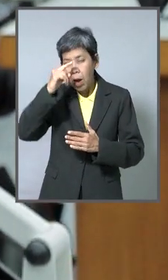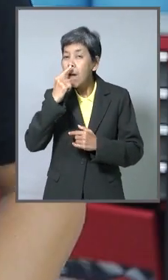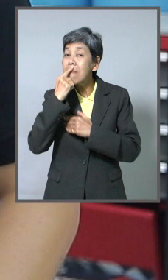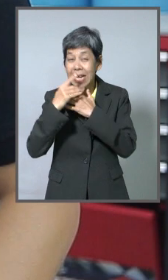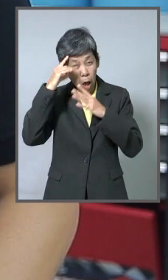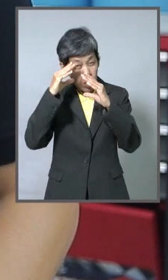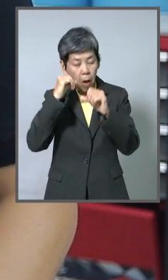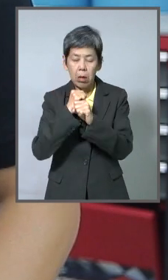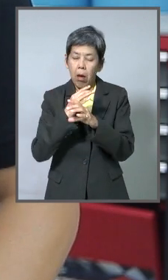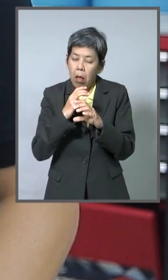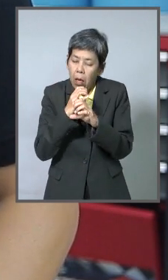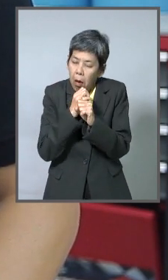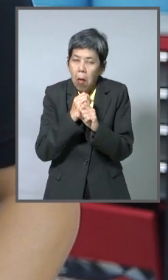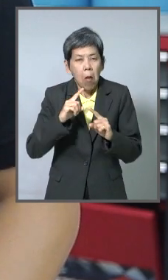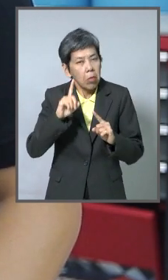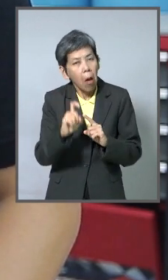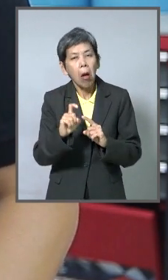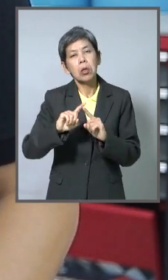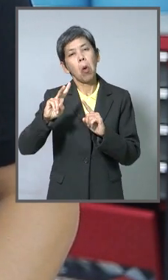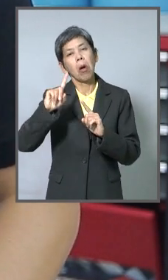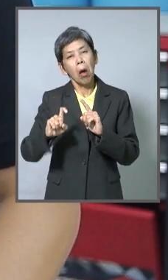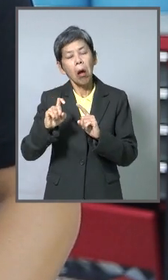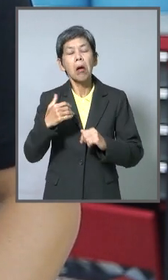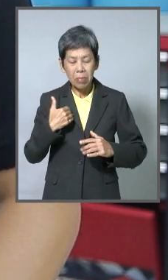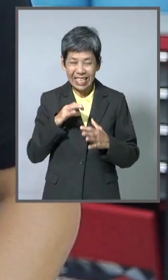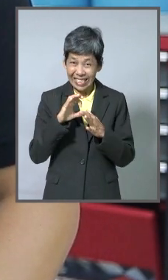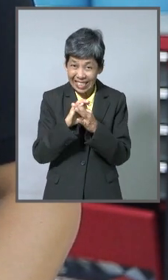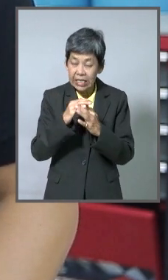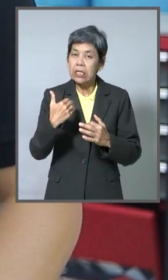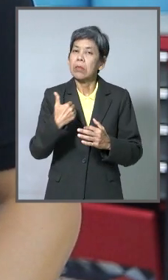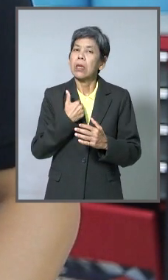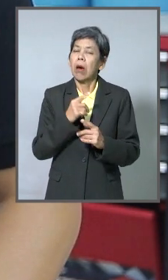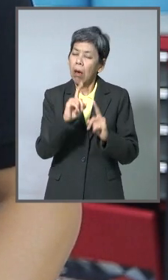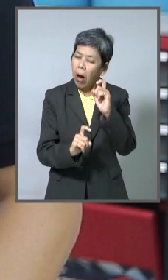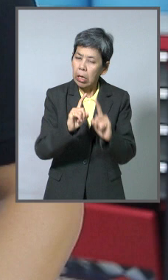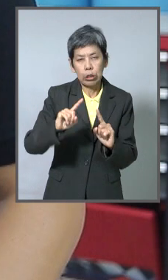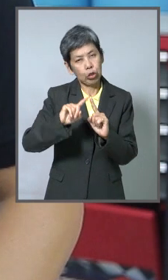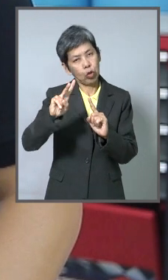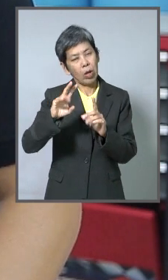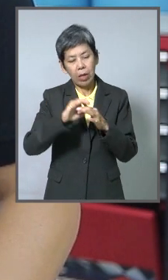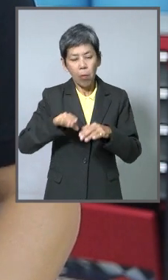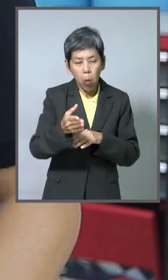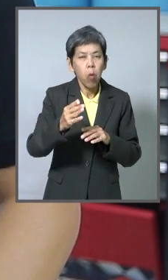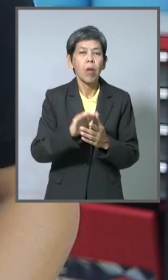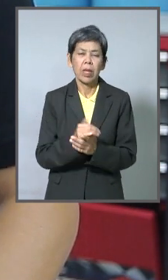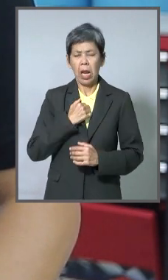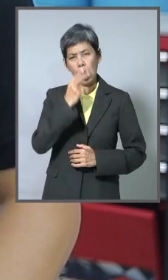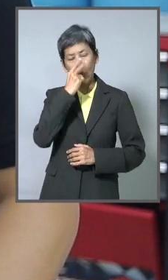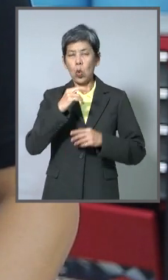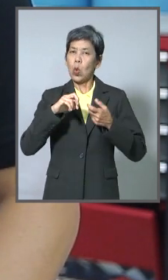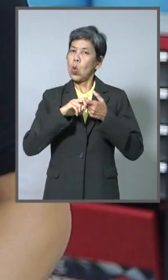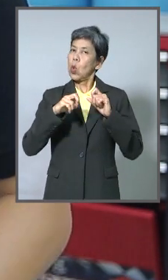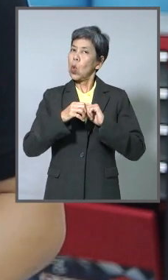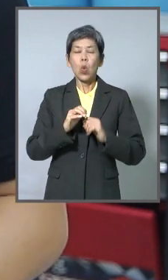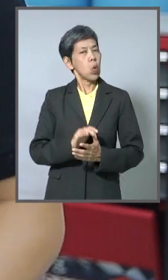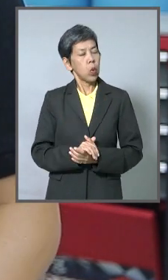จำนวนของผู้ป่วยโรคหลอดเลือดสมองนะครับเป็นสาเหตุการตายอันดับ2รองจากมะเร็งแล้วก็เป็นสาเหตุของการเสียชีวิตอันดับ2นะครับรองจากอุบัติเห